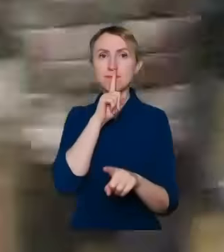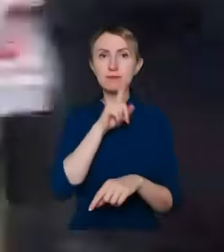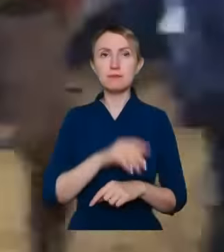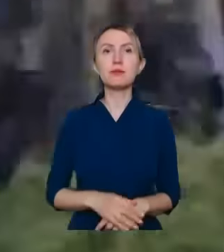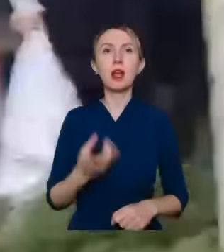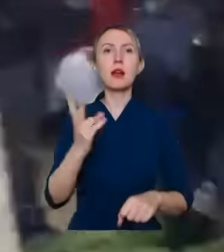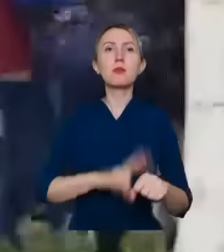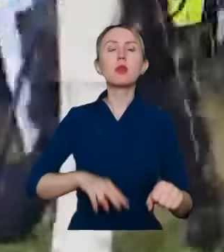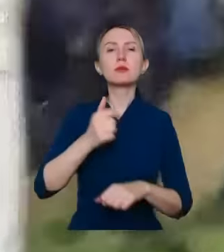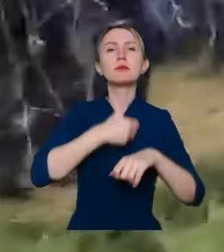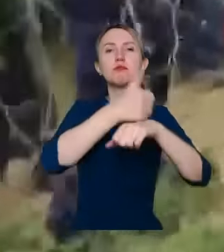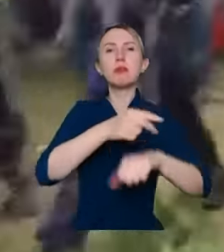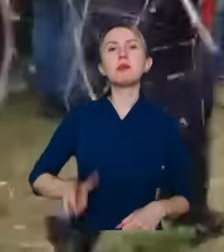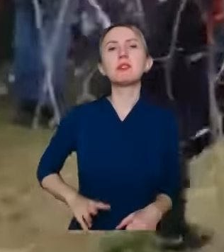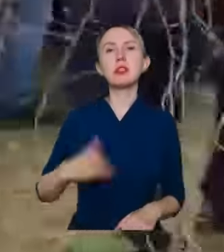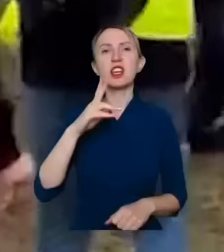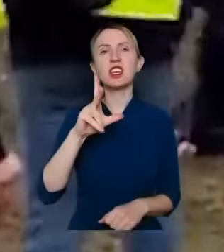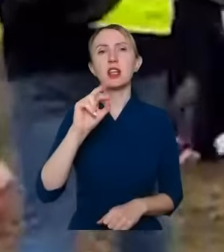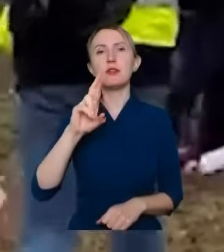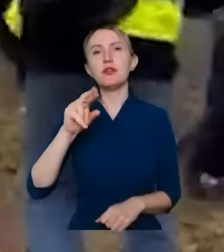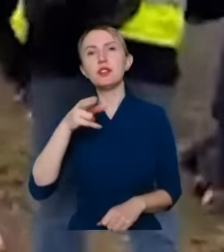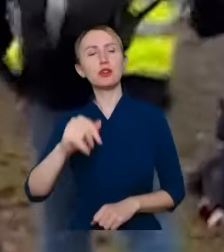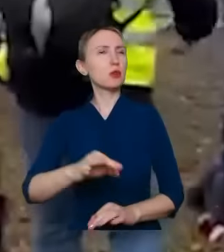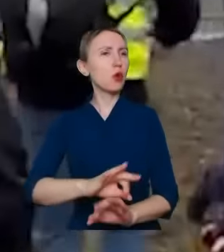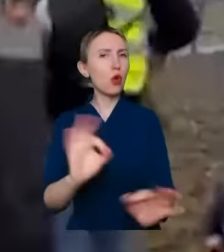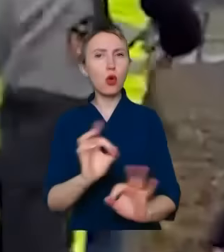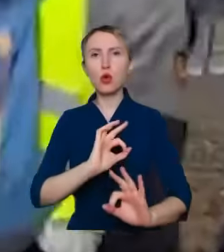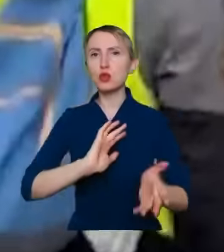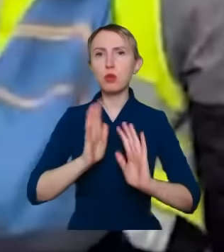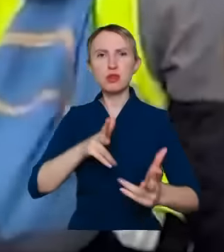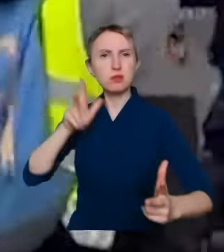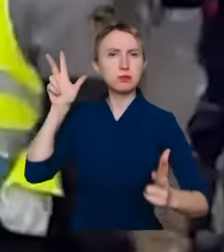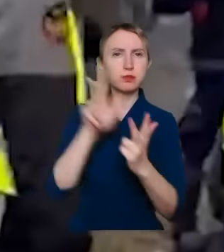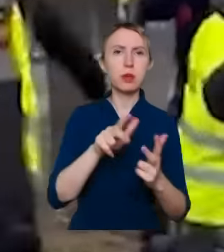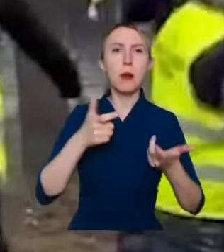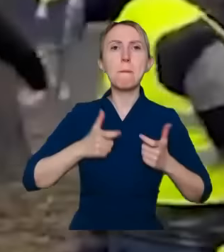pod wodzą ministra Marcina kierwińskiego w brutalny sposób spacyfikować